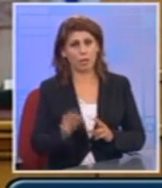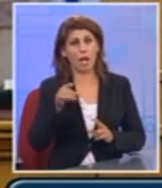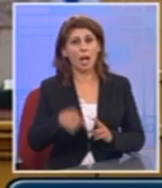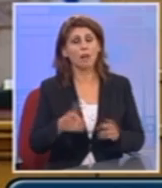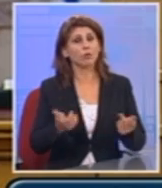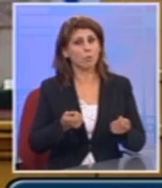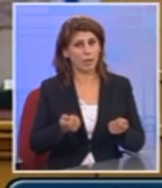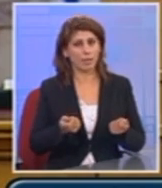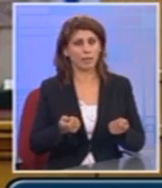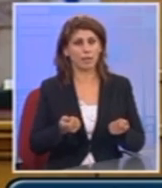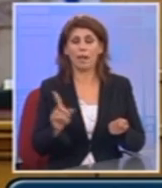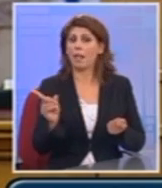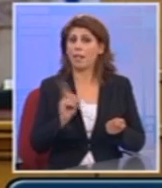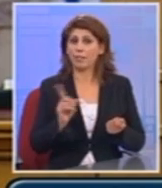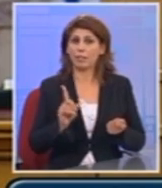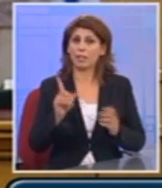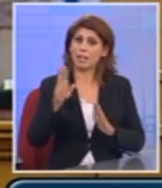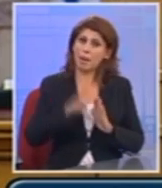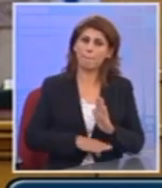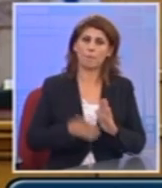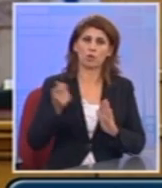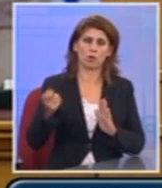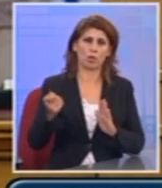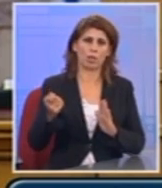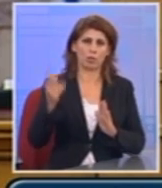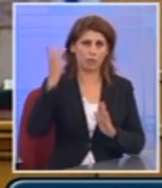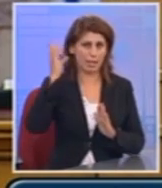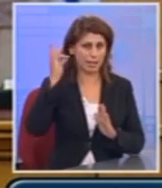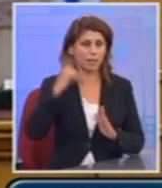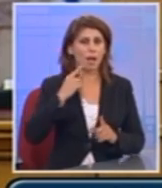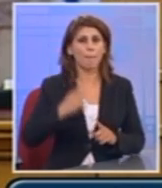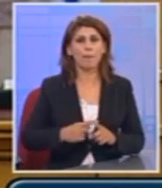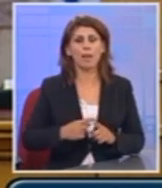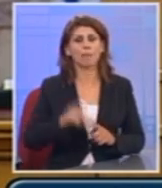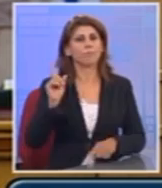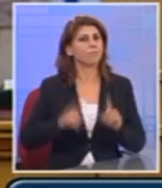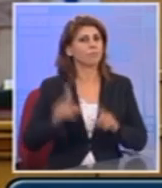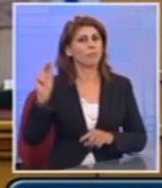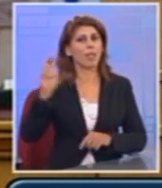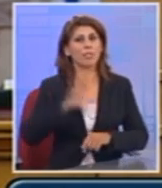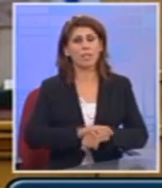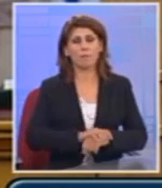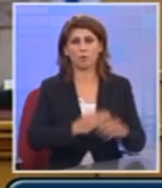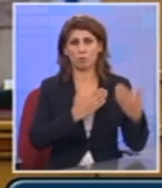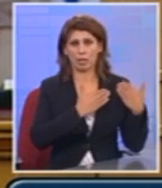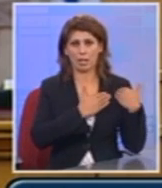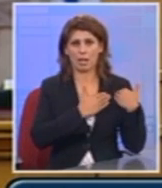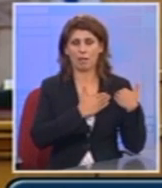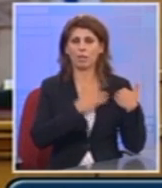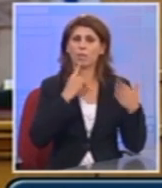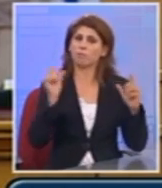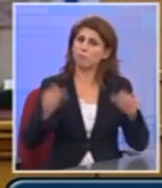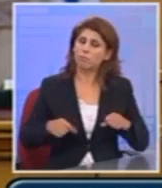οποίο έκανε δεν ήτανε να μειώσει το χρέος η αργεντινή απλώς κάποιες δεσμεύσεις που είχε αναλάβει κάπο